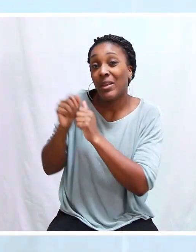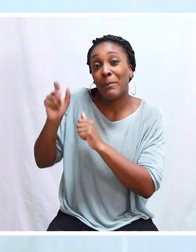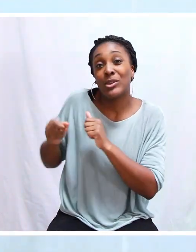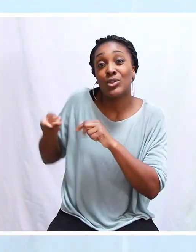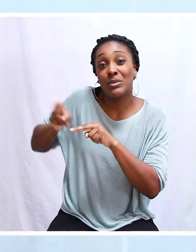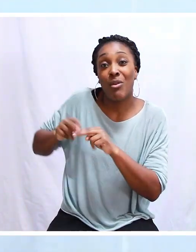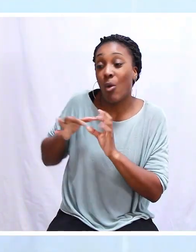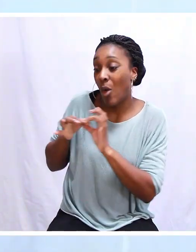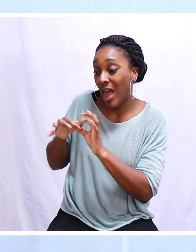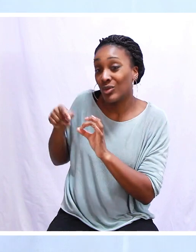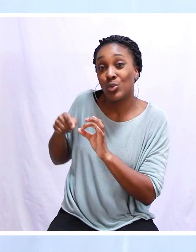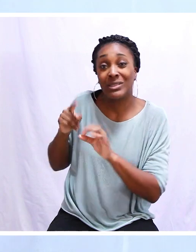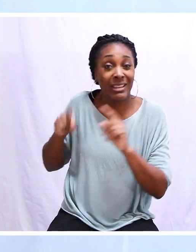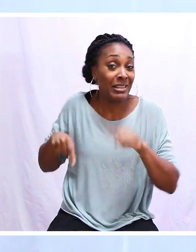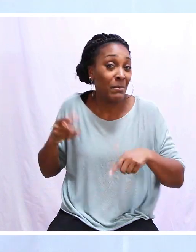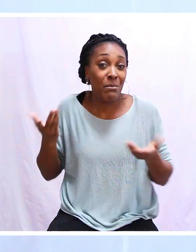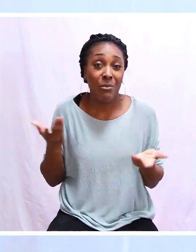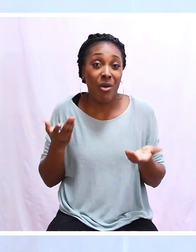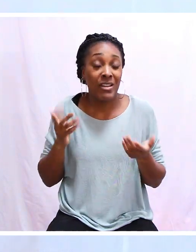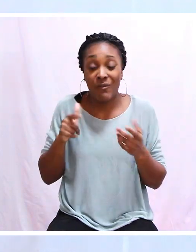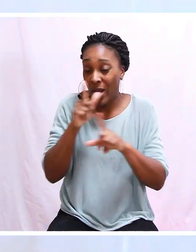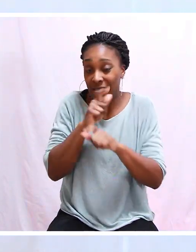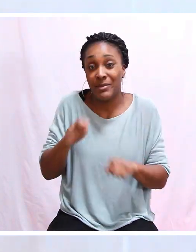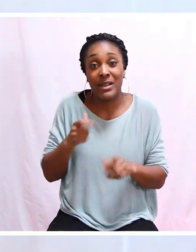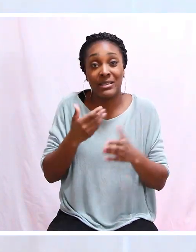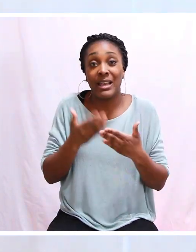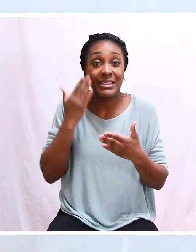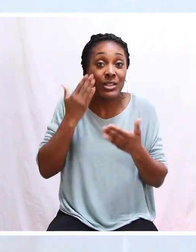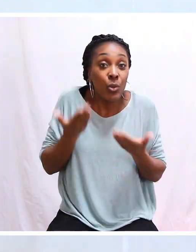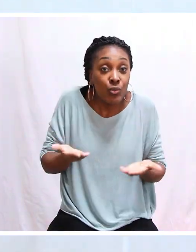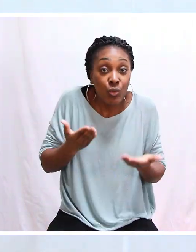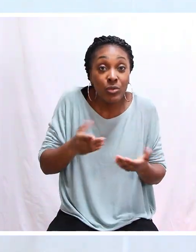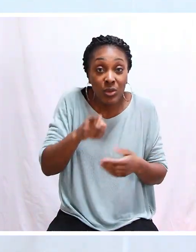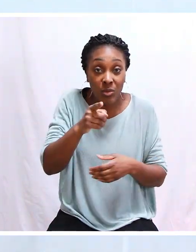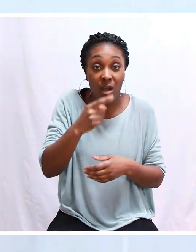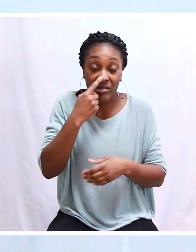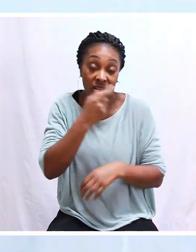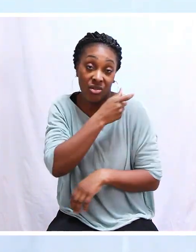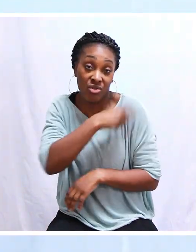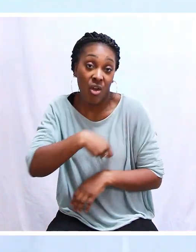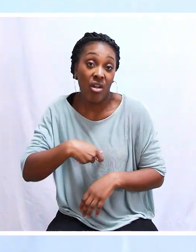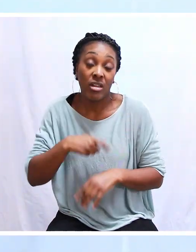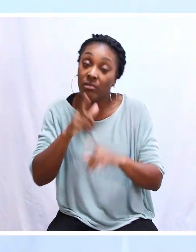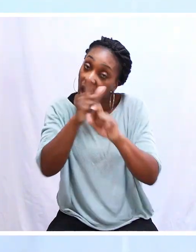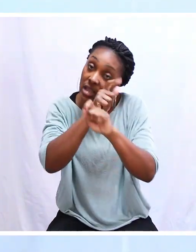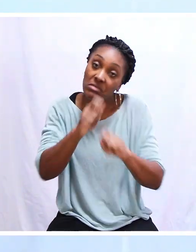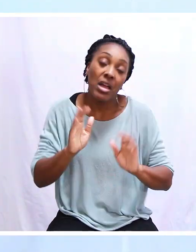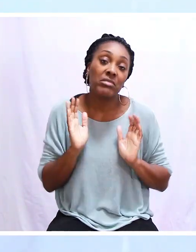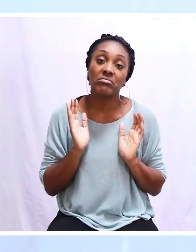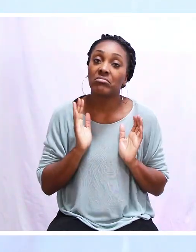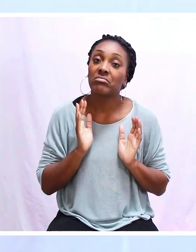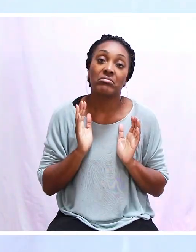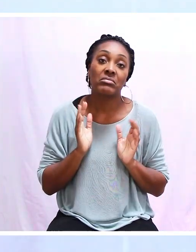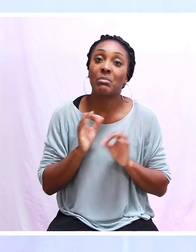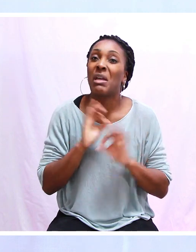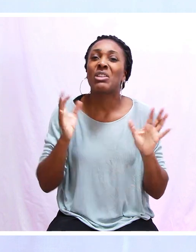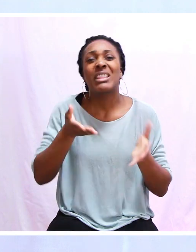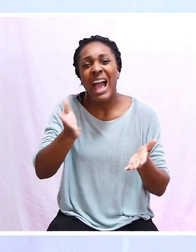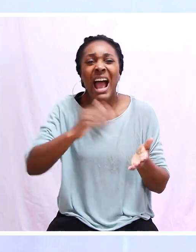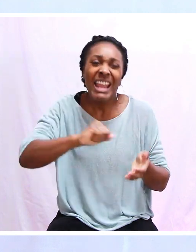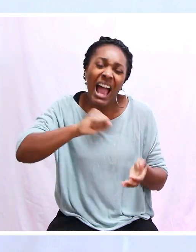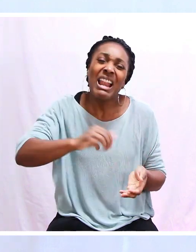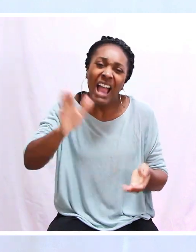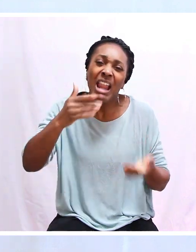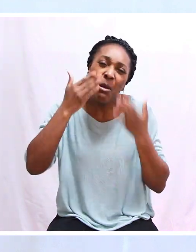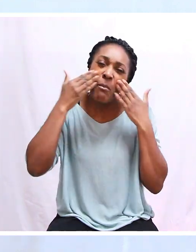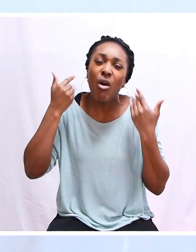personne. Et comme je dis, ça se respecte. Et si aujourd'hui tu es dans le deuil, ça se respecte ce temps-là. Et personne ne peut te pousser à en